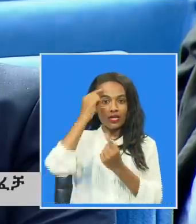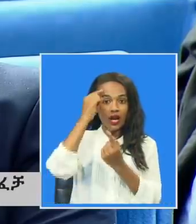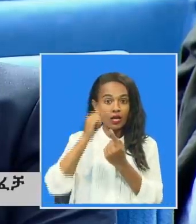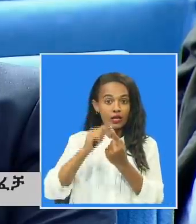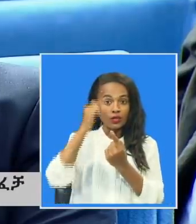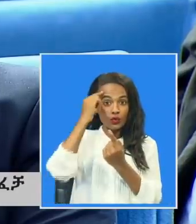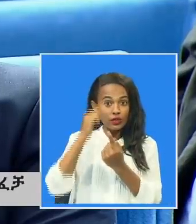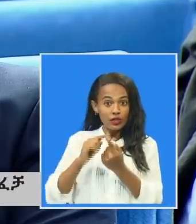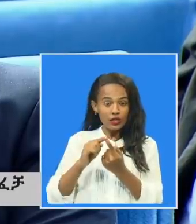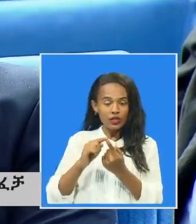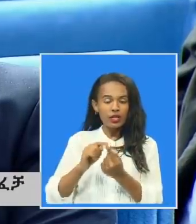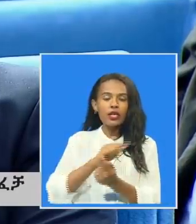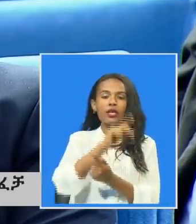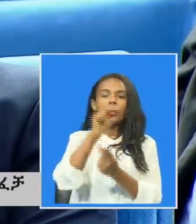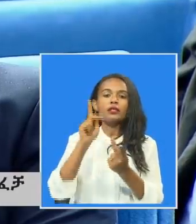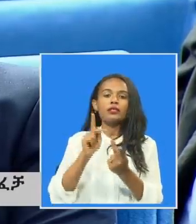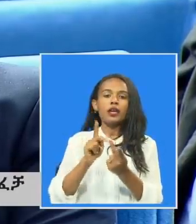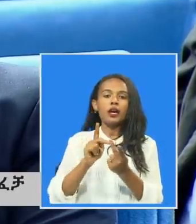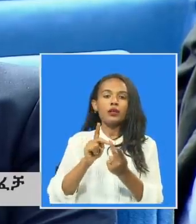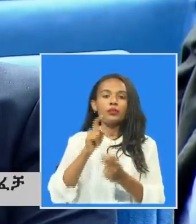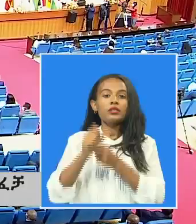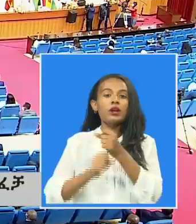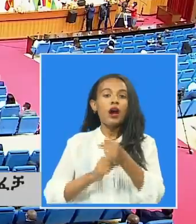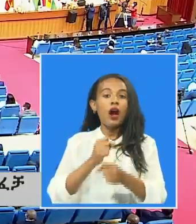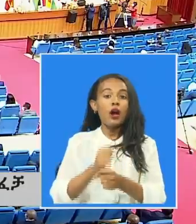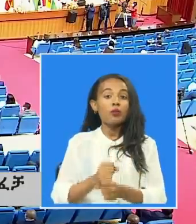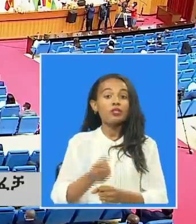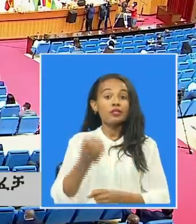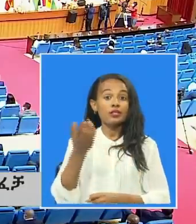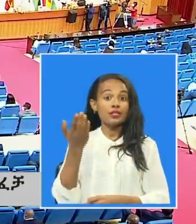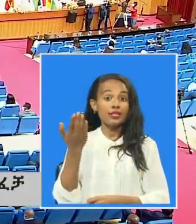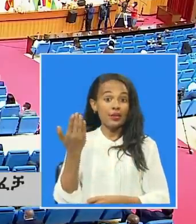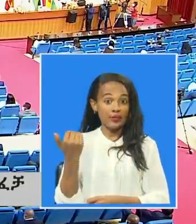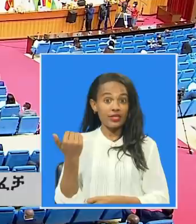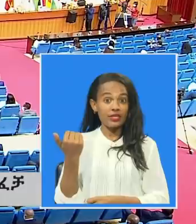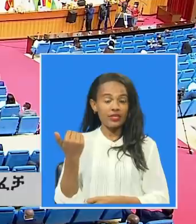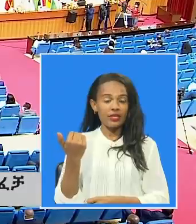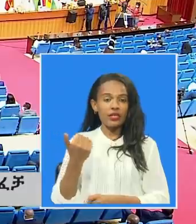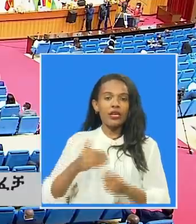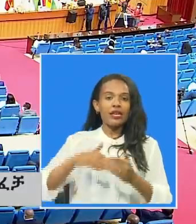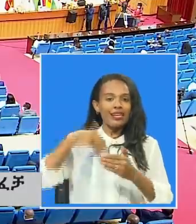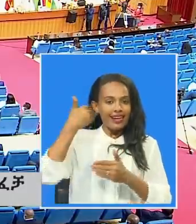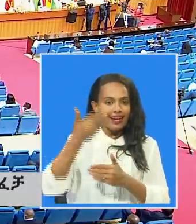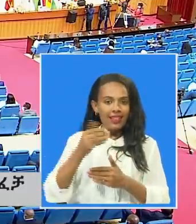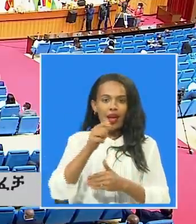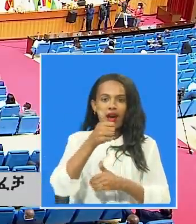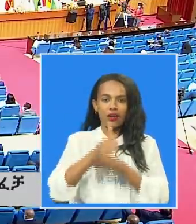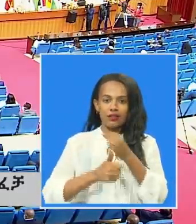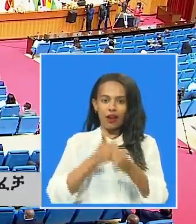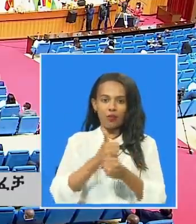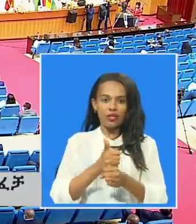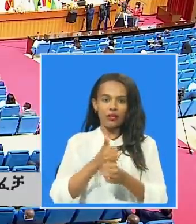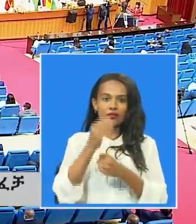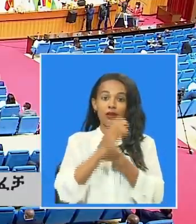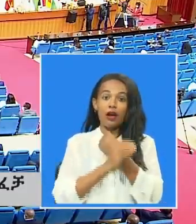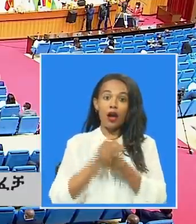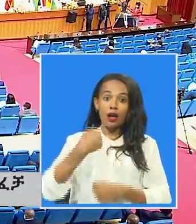እቅድ ያሳካንበት አመት ነበር። ለቀጣይ 10 አመታት